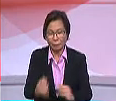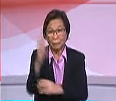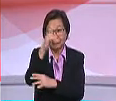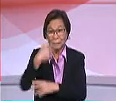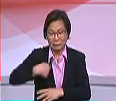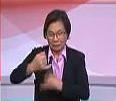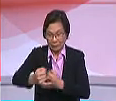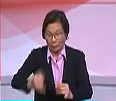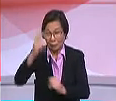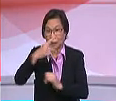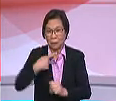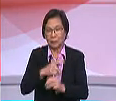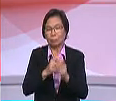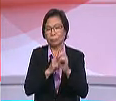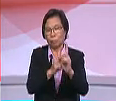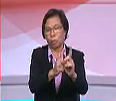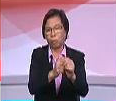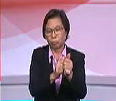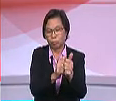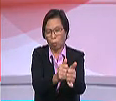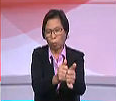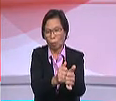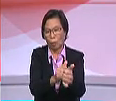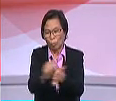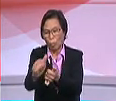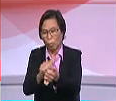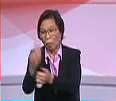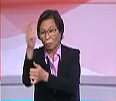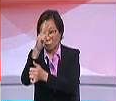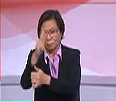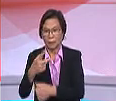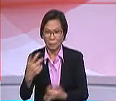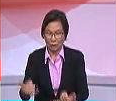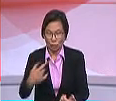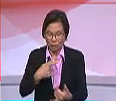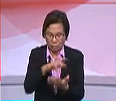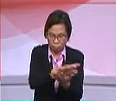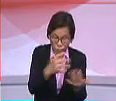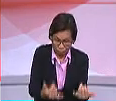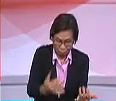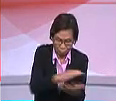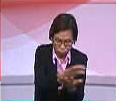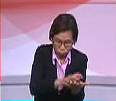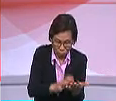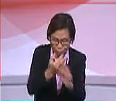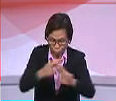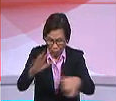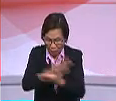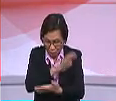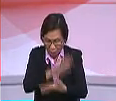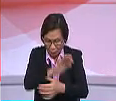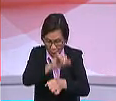kerajaan, kita tertakluk kepada kelulusan kerajaan. Kita sedang merangka, sedang menyiapkan